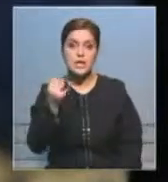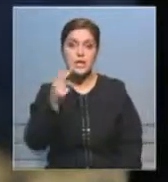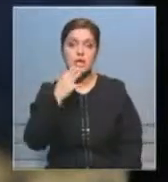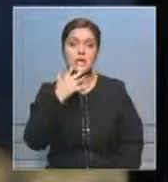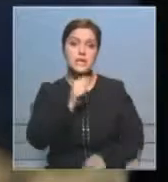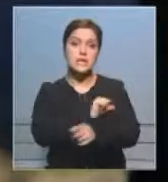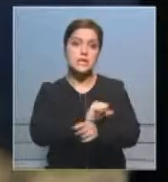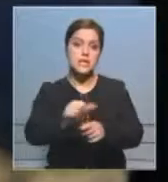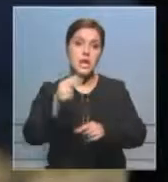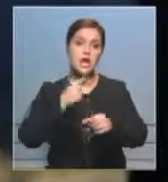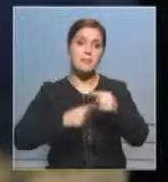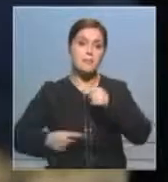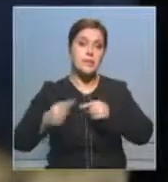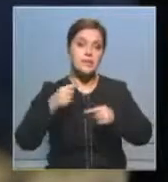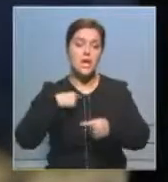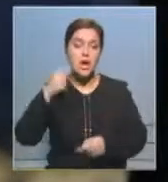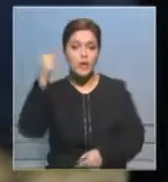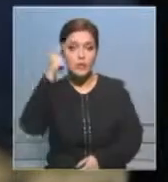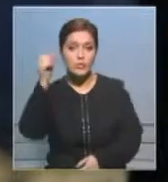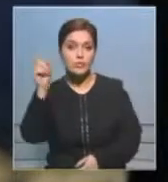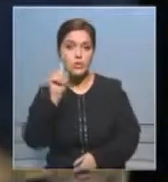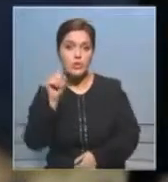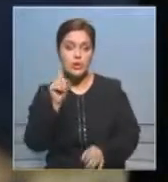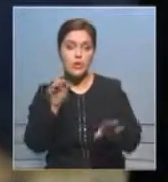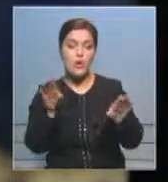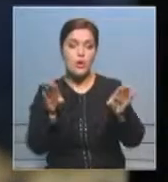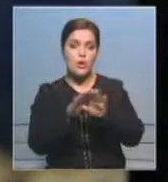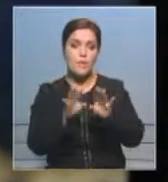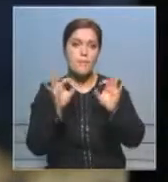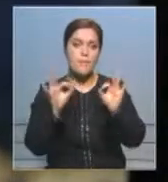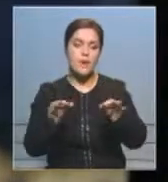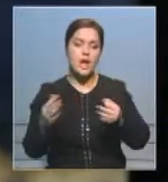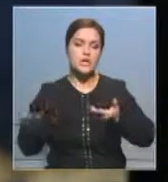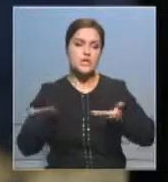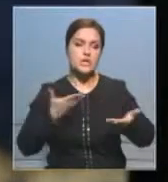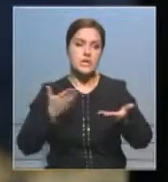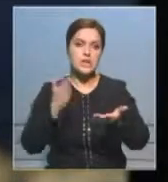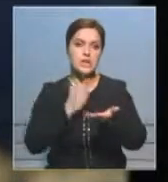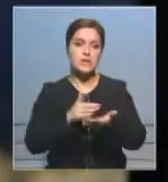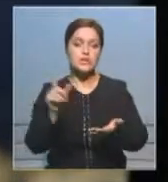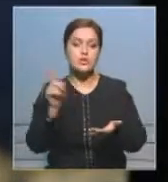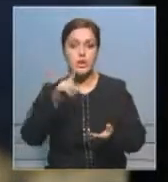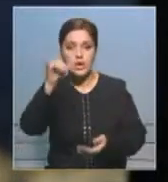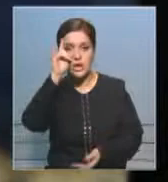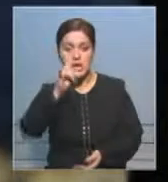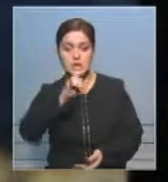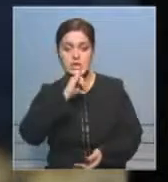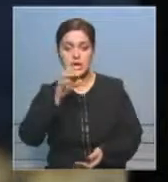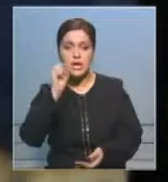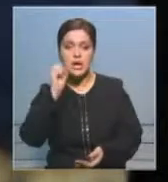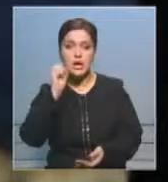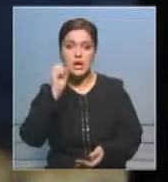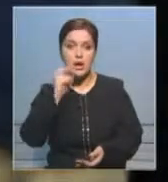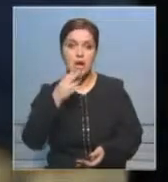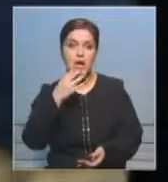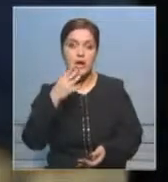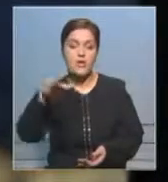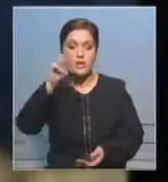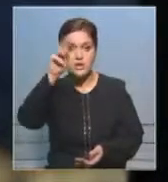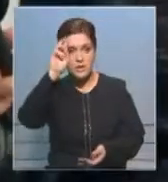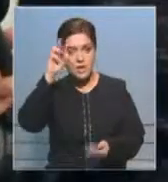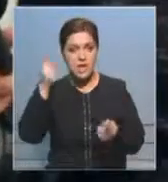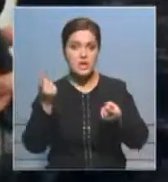бизнесменов я думаю что это шаги в правильную сторону я думаю что казахстанка все страны зависит это